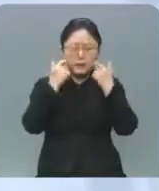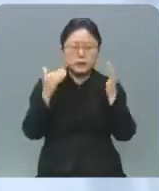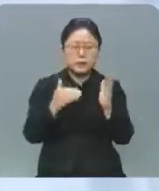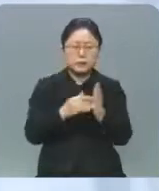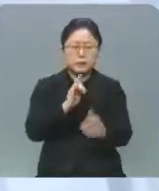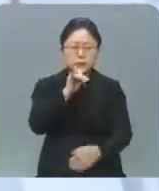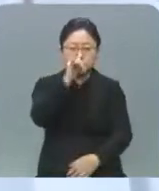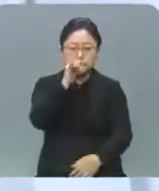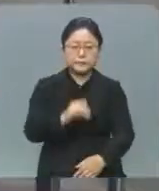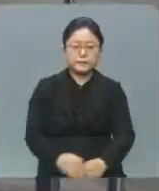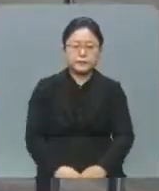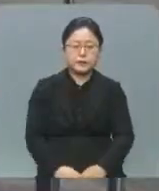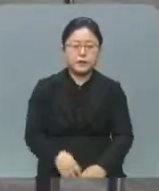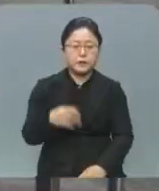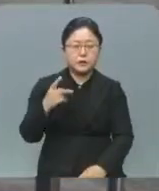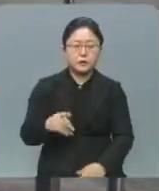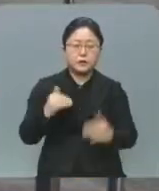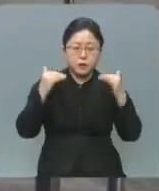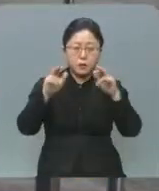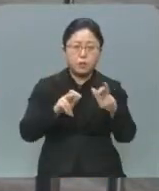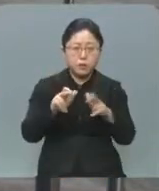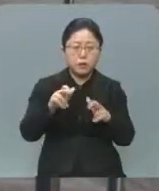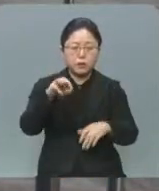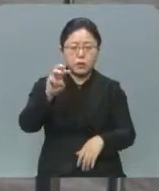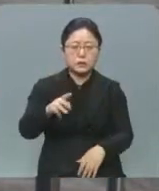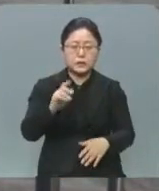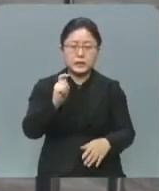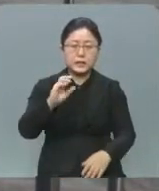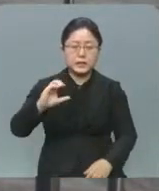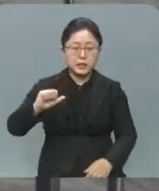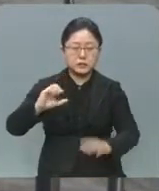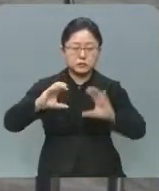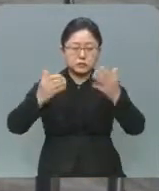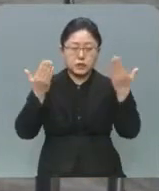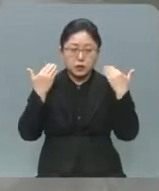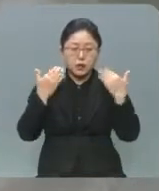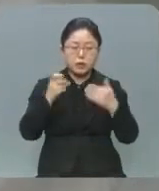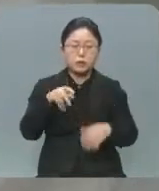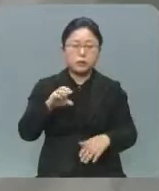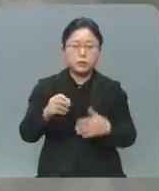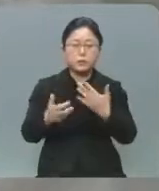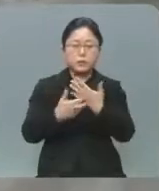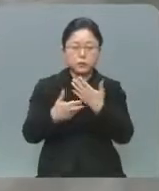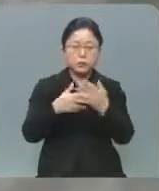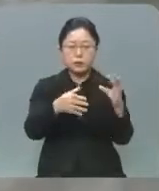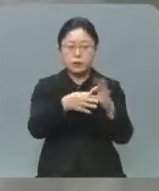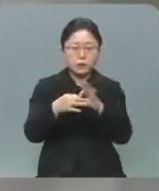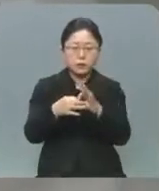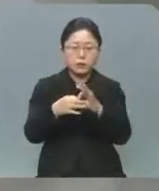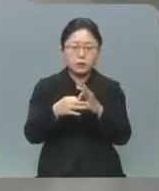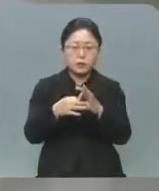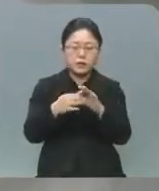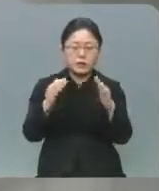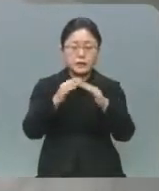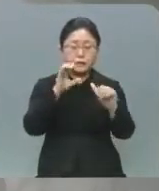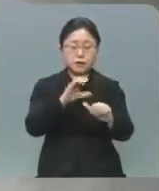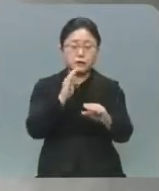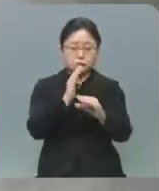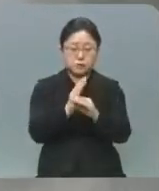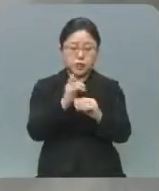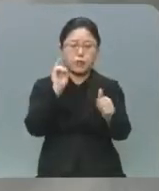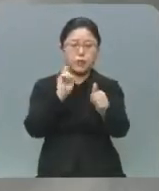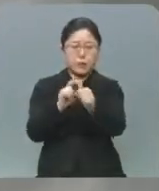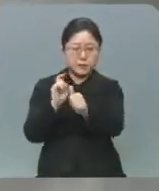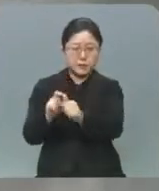받았다고 밝혔습니다. 또 성인 오락실과 광주 TCS 국제학교 효정 요양병원과 관련해서 자가 격리 중에